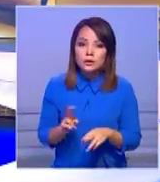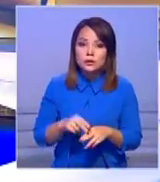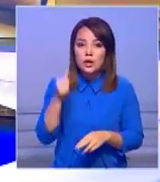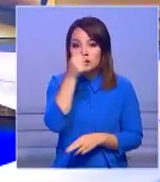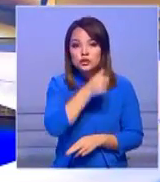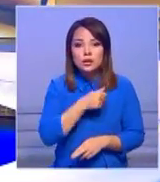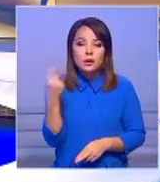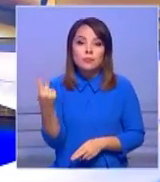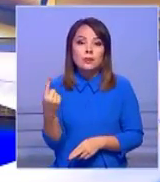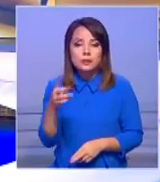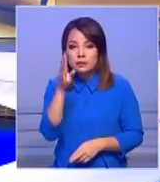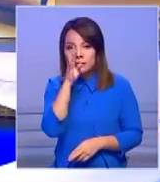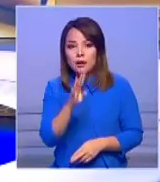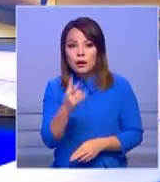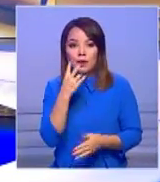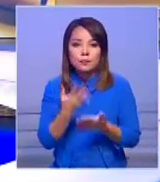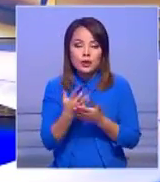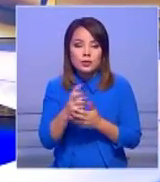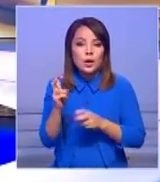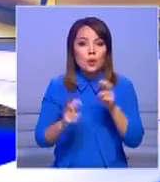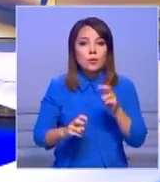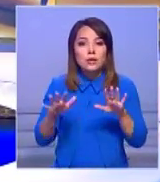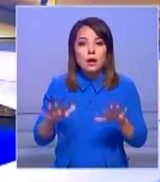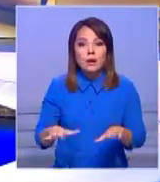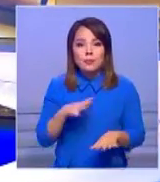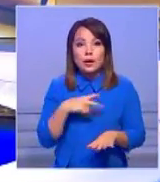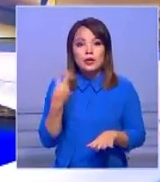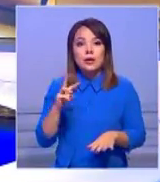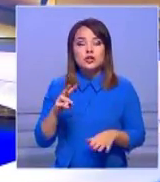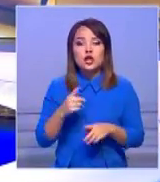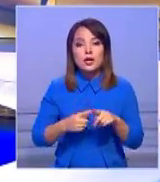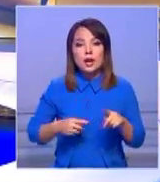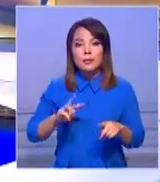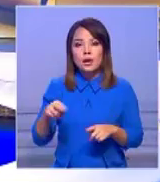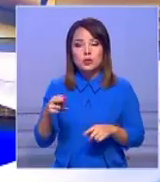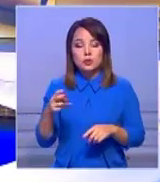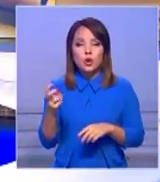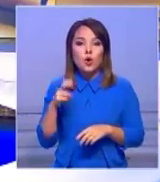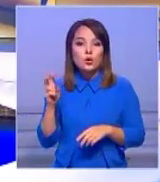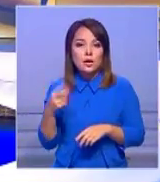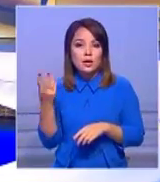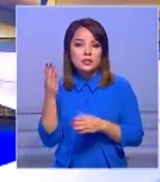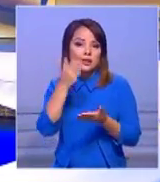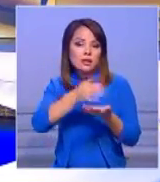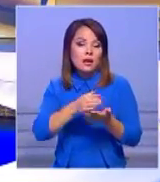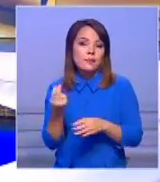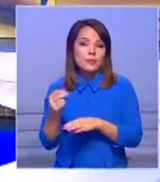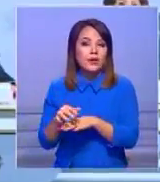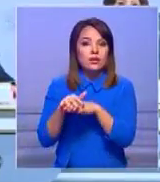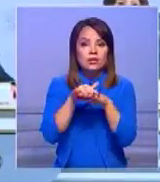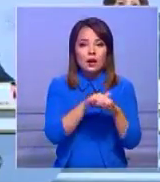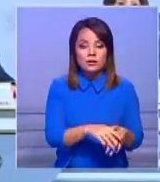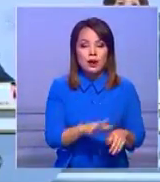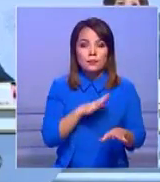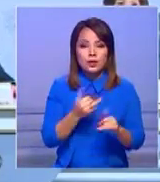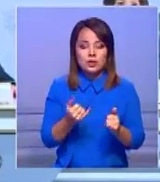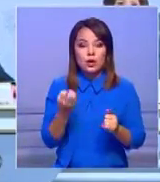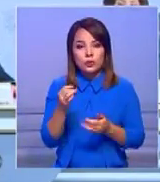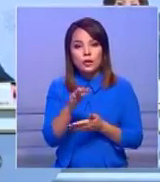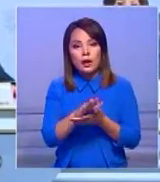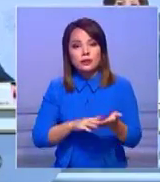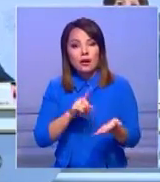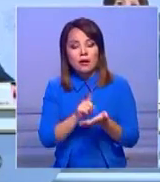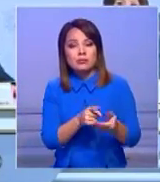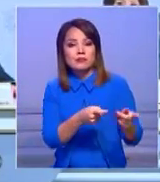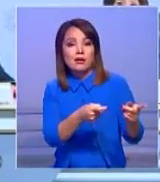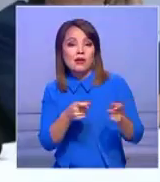Биылғы жылдың 1-ші 90-ында өңдеу өнеркәсібіне 2,5 миллиард доллар тікелей инвестиция тартылды. Егер осы қарқынмен жалғаса берсе, жыл соңына